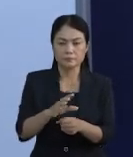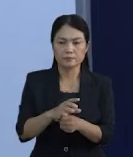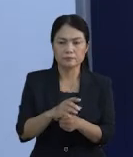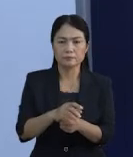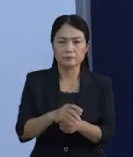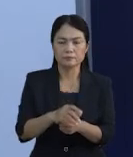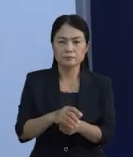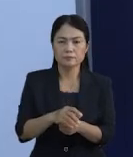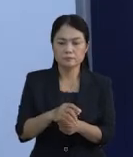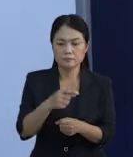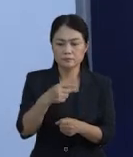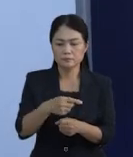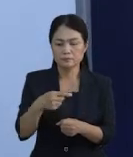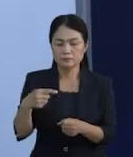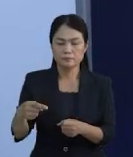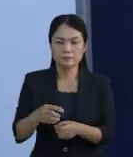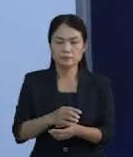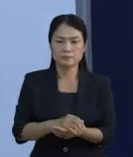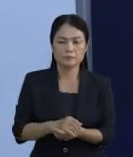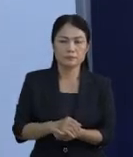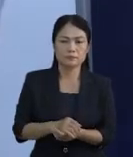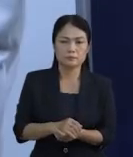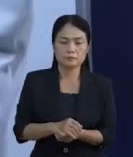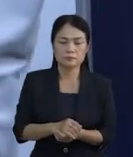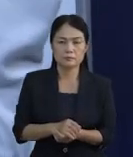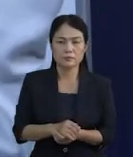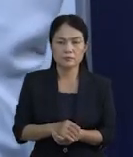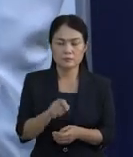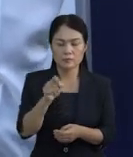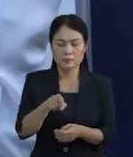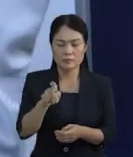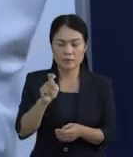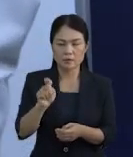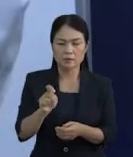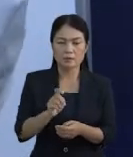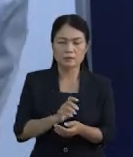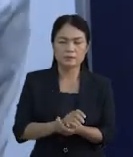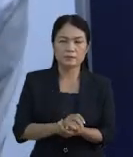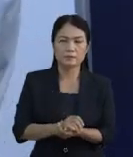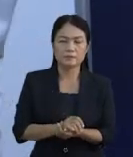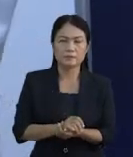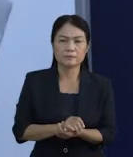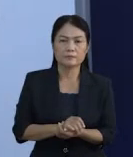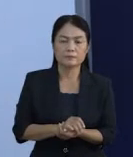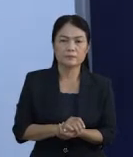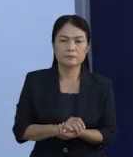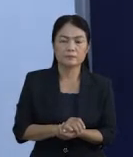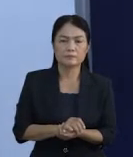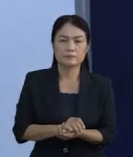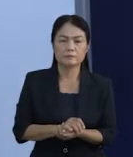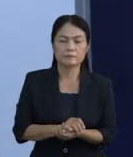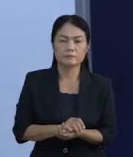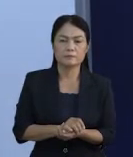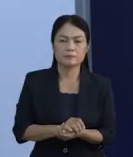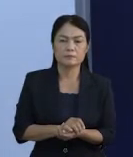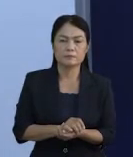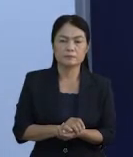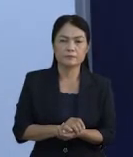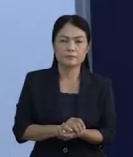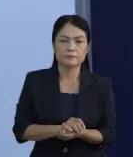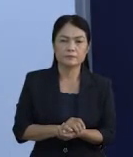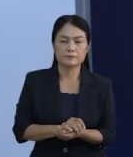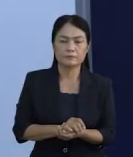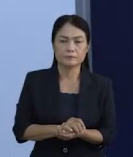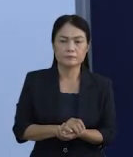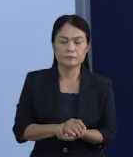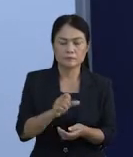và bán pram liên và chỗ mà đó chấm lại kho là con nè và chấm lại khó và